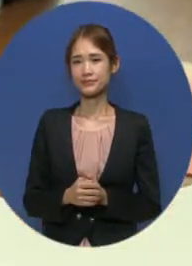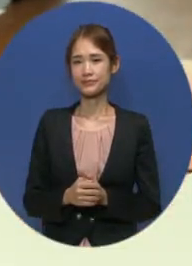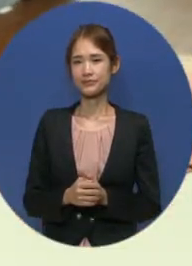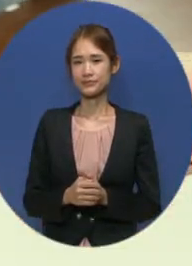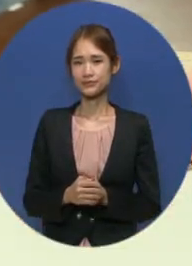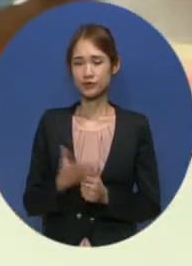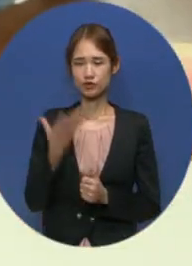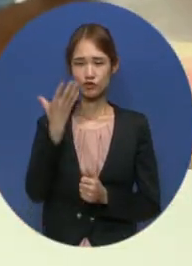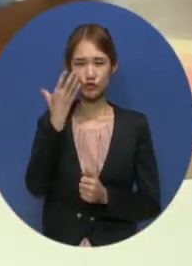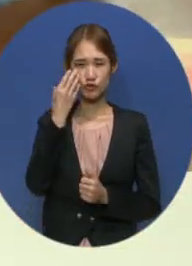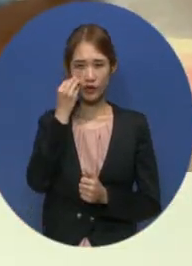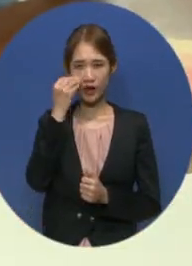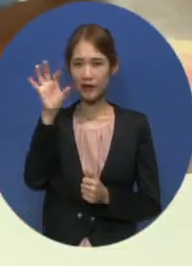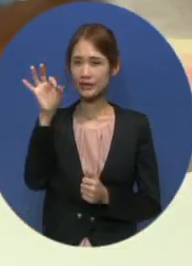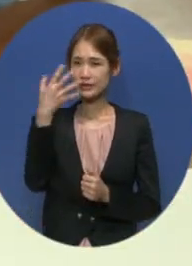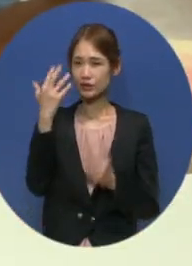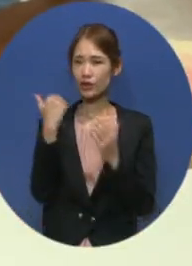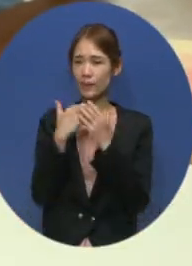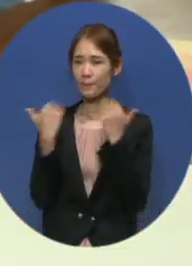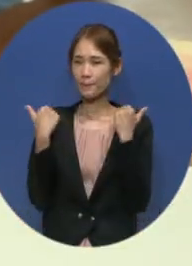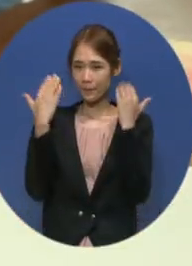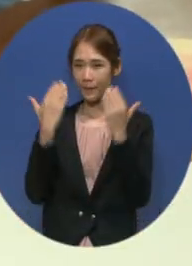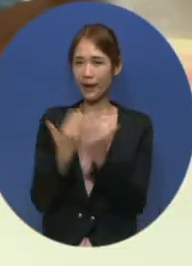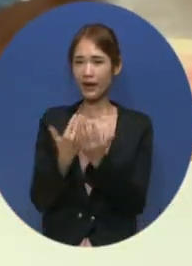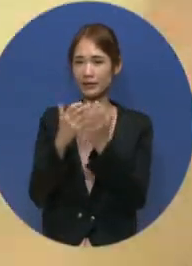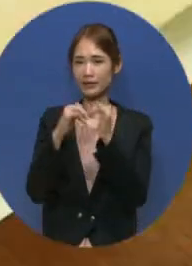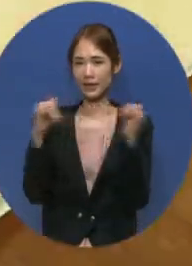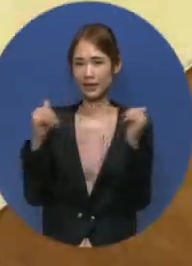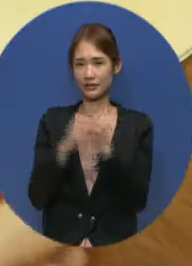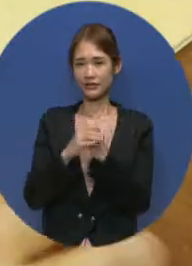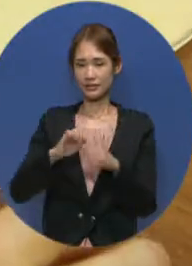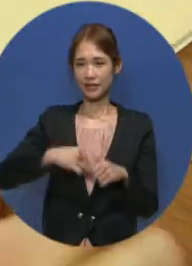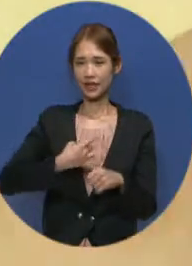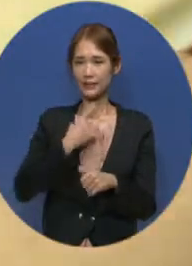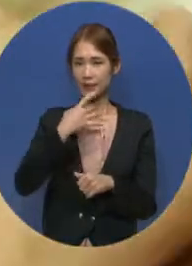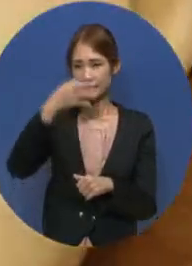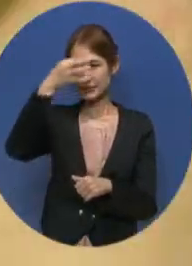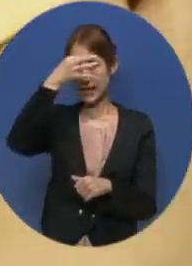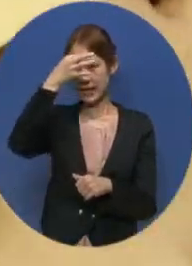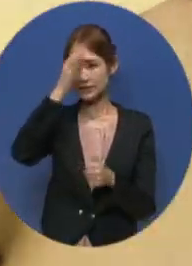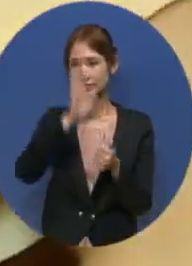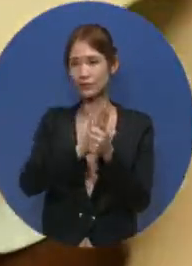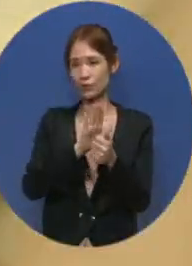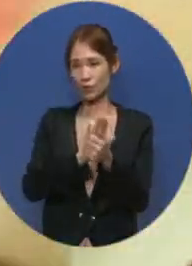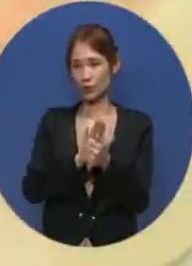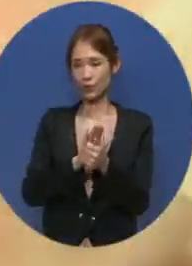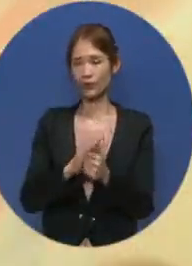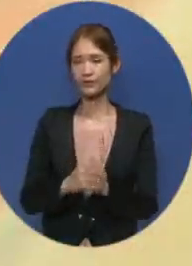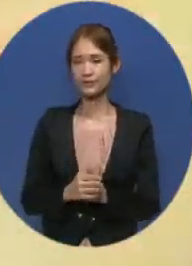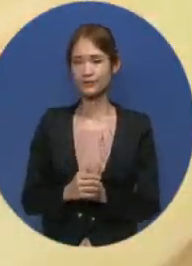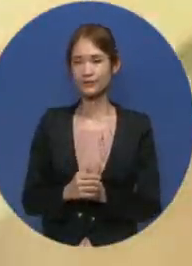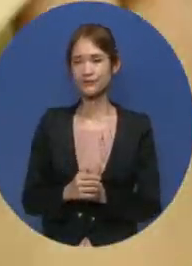숙련된 기술의 발달 장애인들이 자신만의 재능을 발휘할 수 있도록 돕고 있습니다.